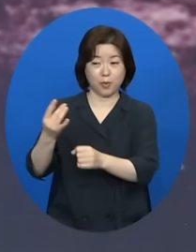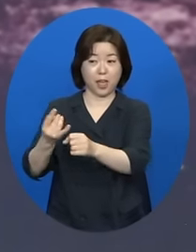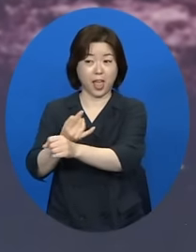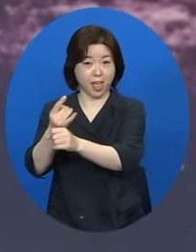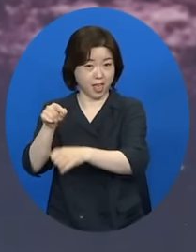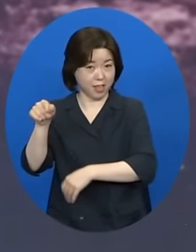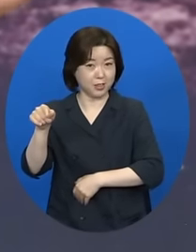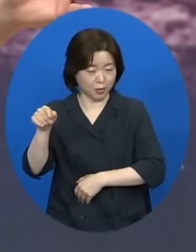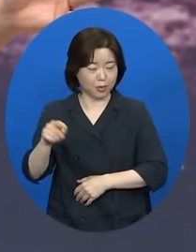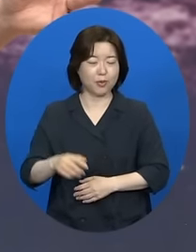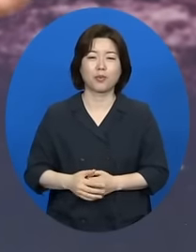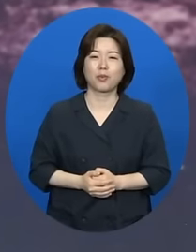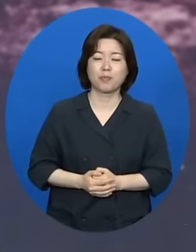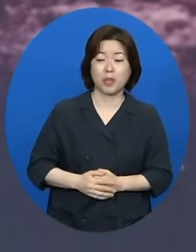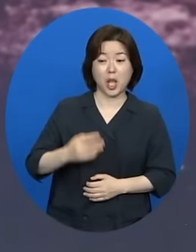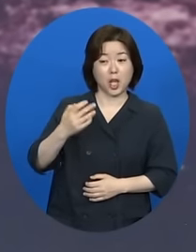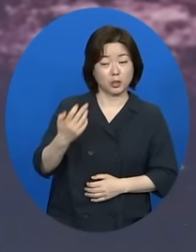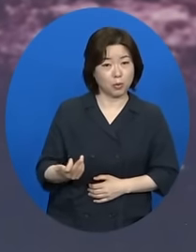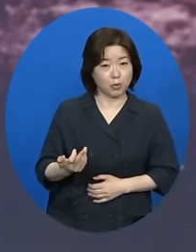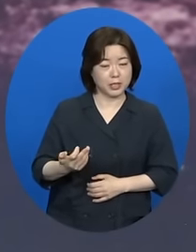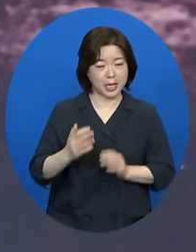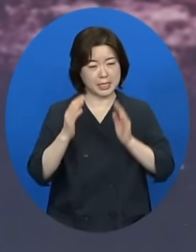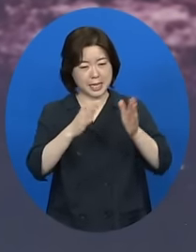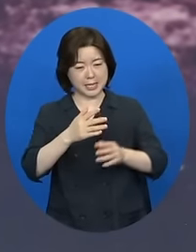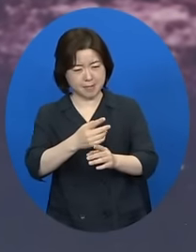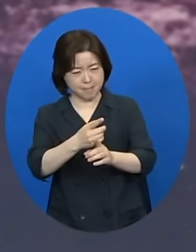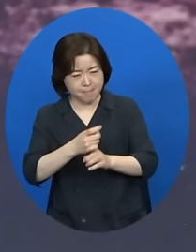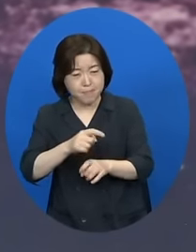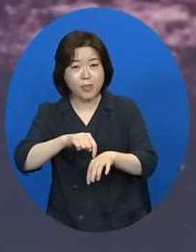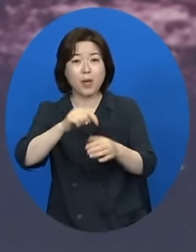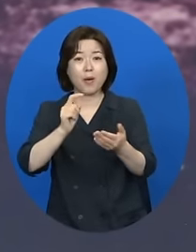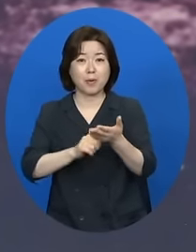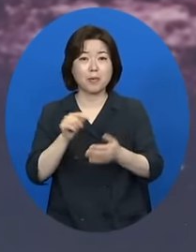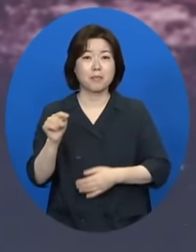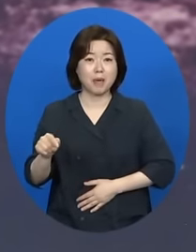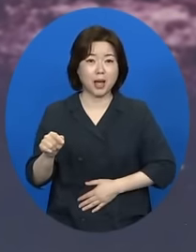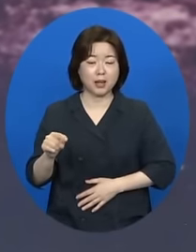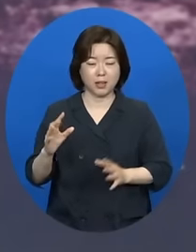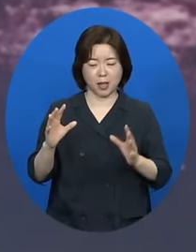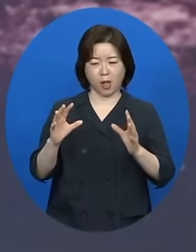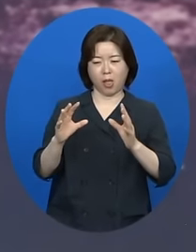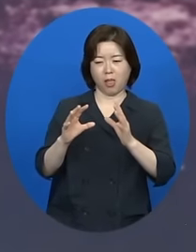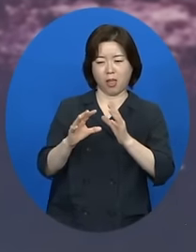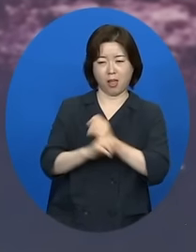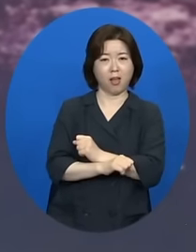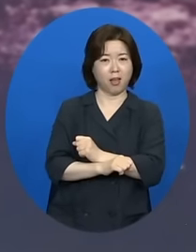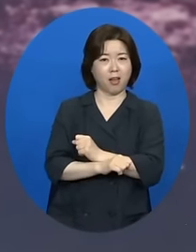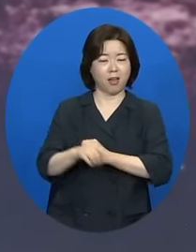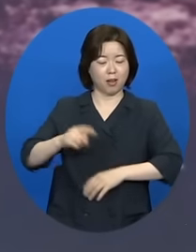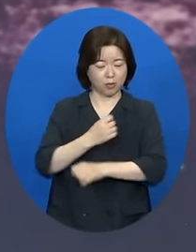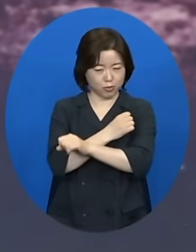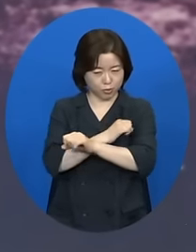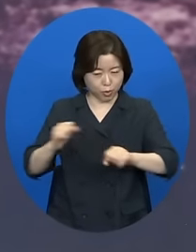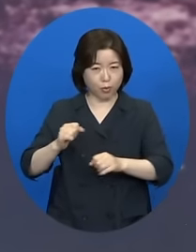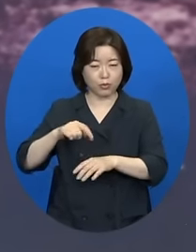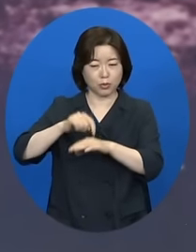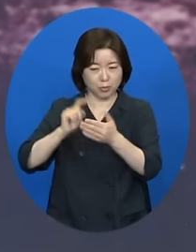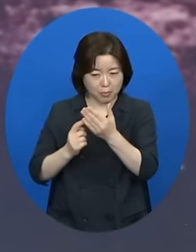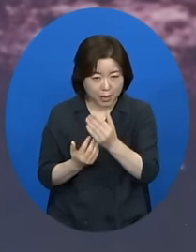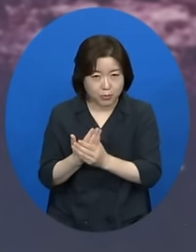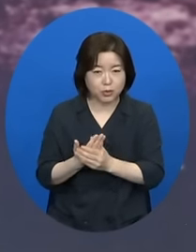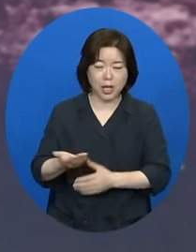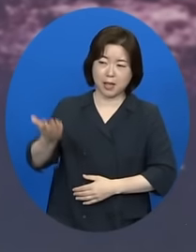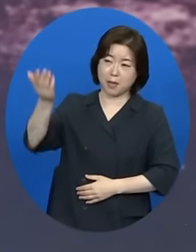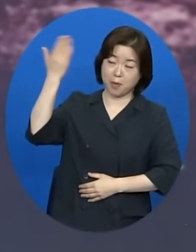에서에게도 동생을 향한 그 복수의 마음을 사라지게 하시고 용서하게 하시고 과거의